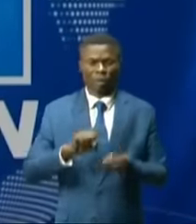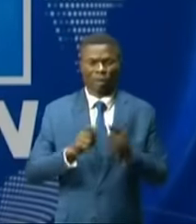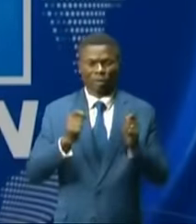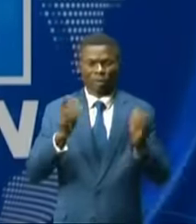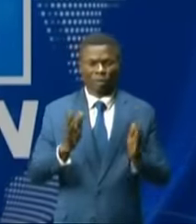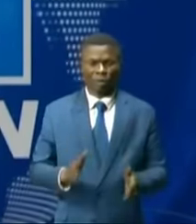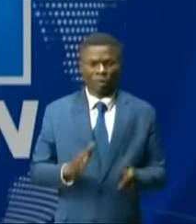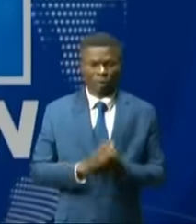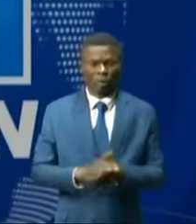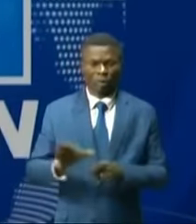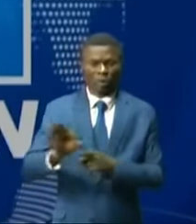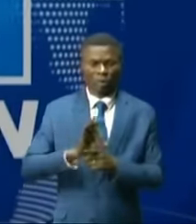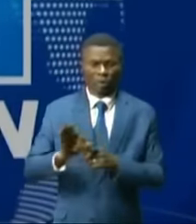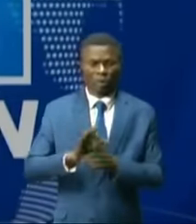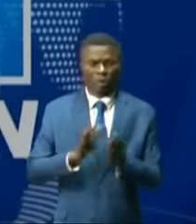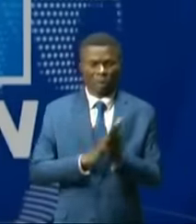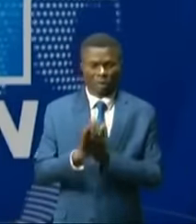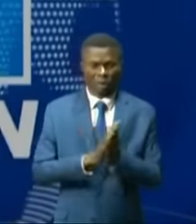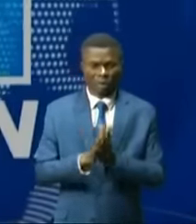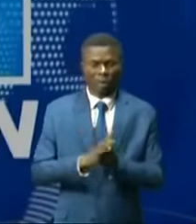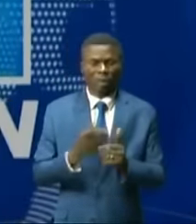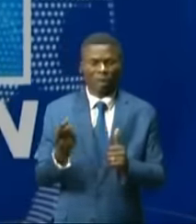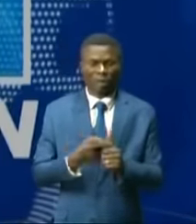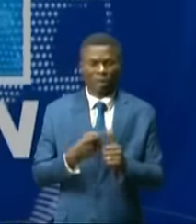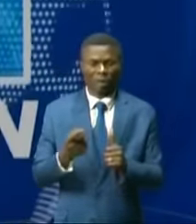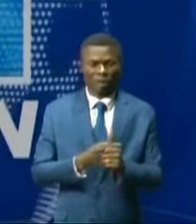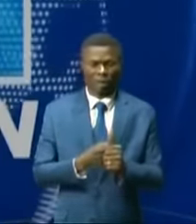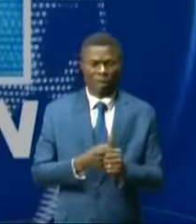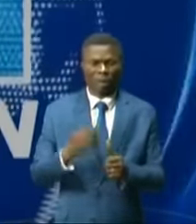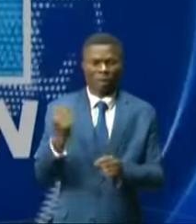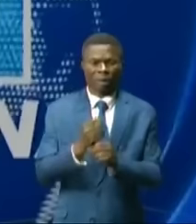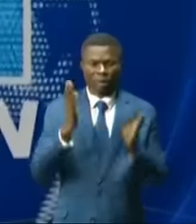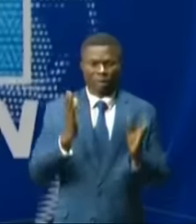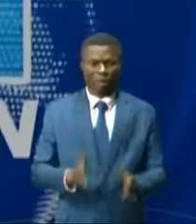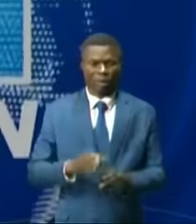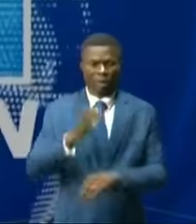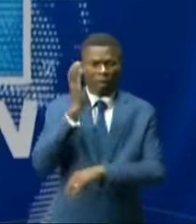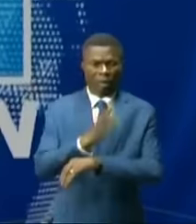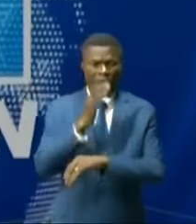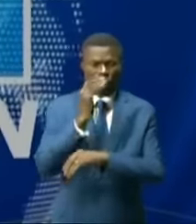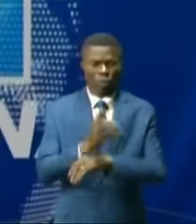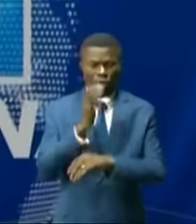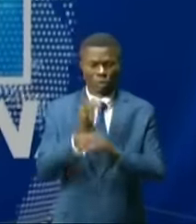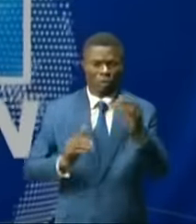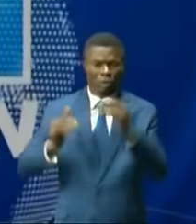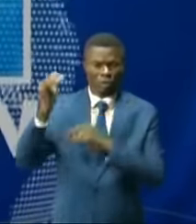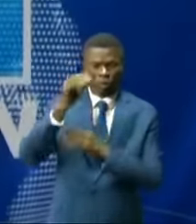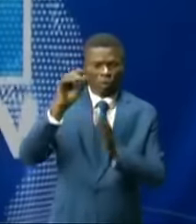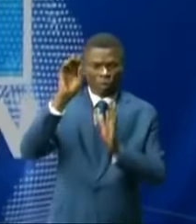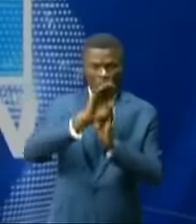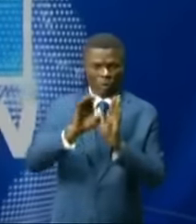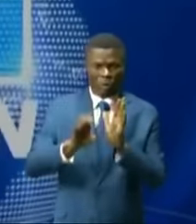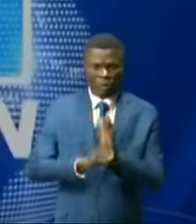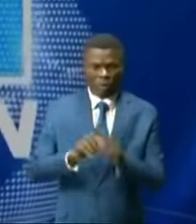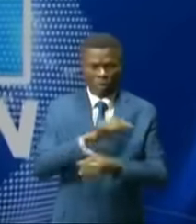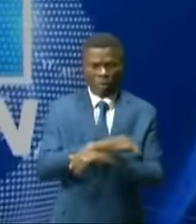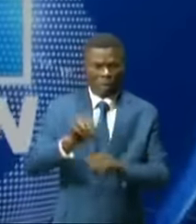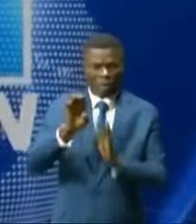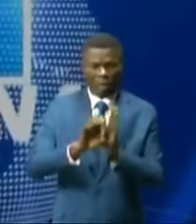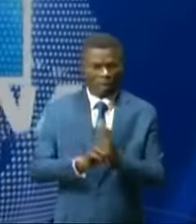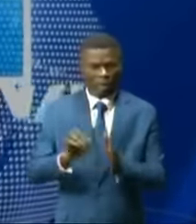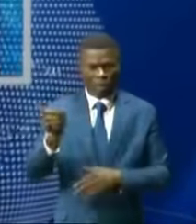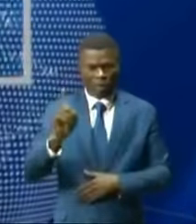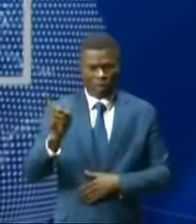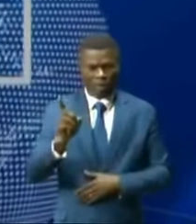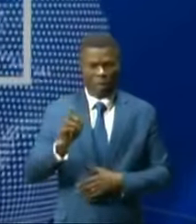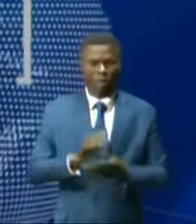cette correction. La formation concerne justement les agents au Conseil supérieur de la magistrature et non à la Cour constitutionnelle,